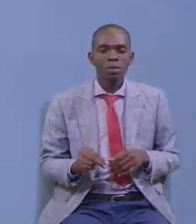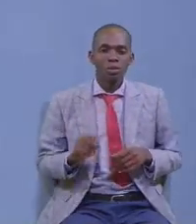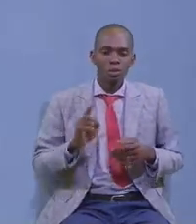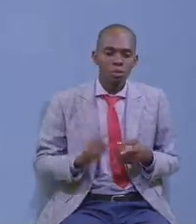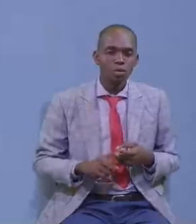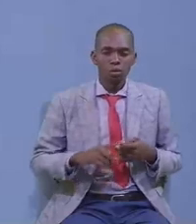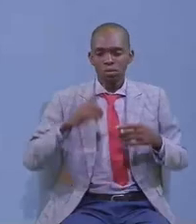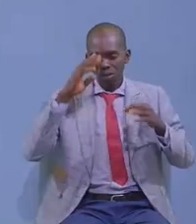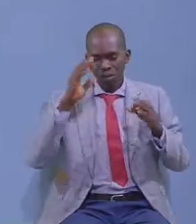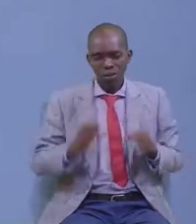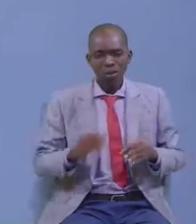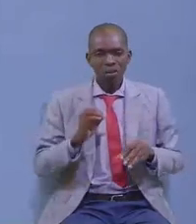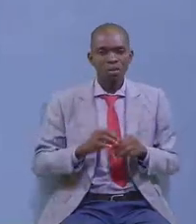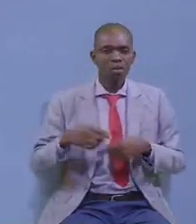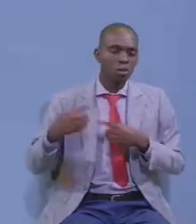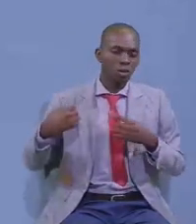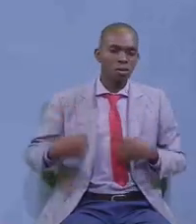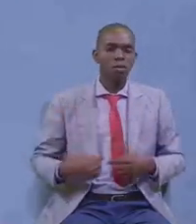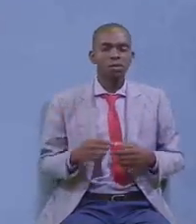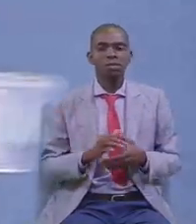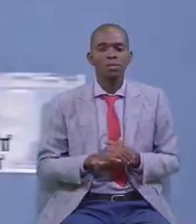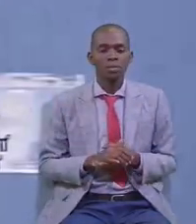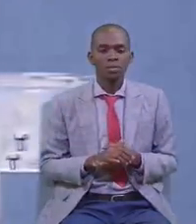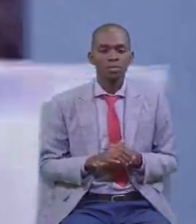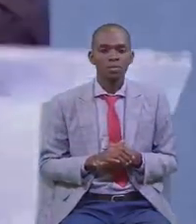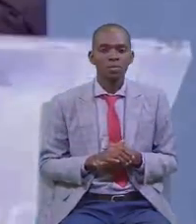La résolution de cœur n'est pas dans un vide.